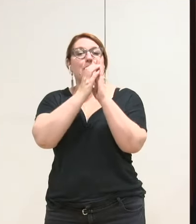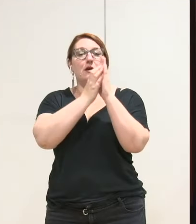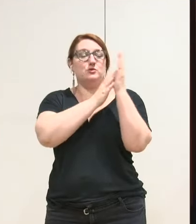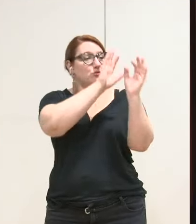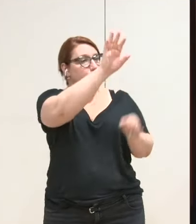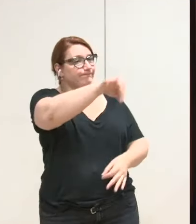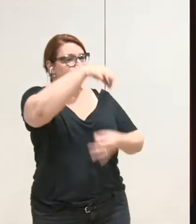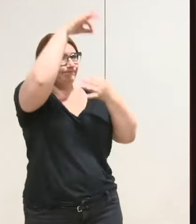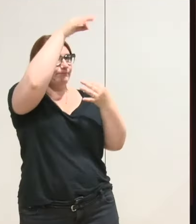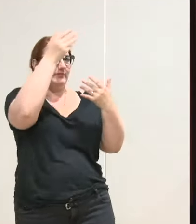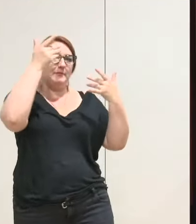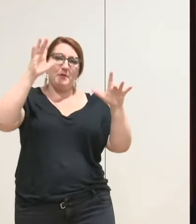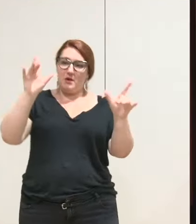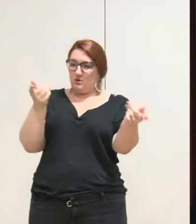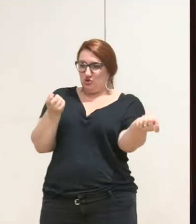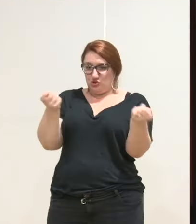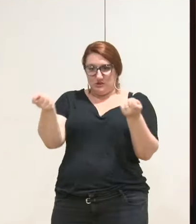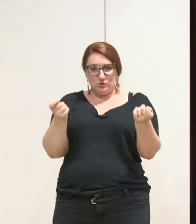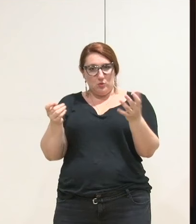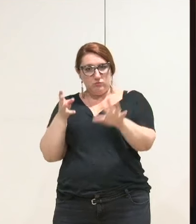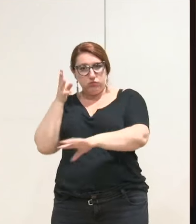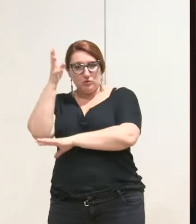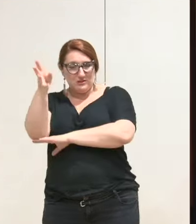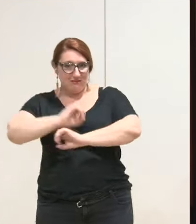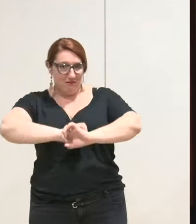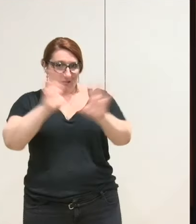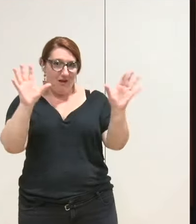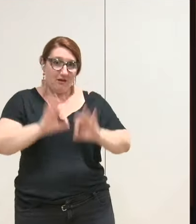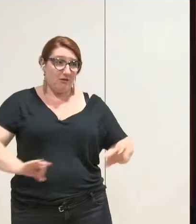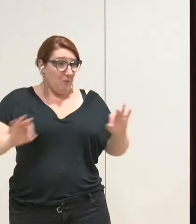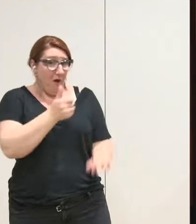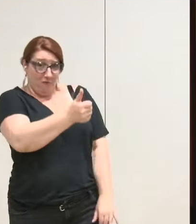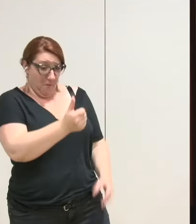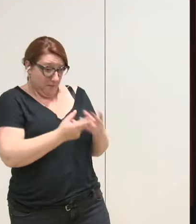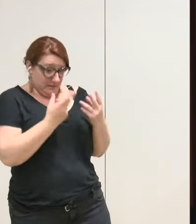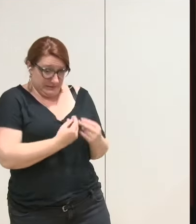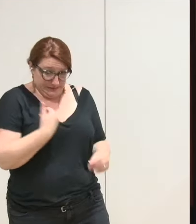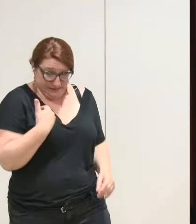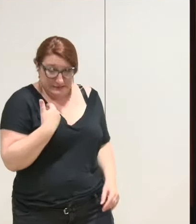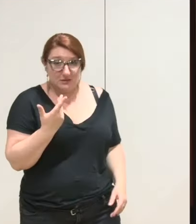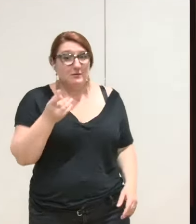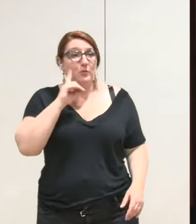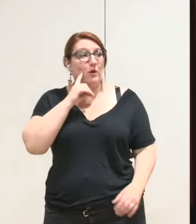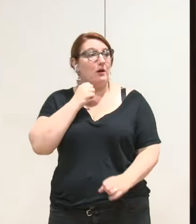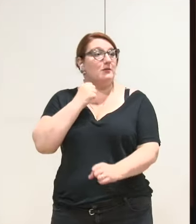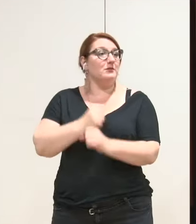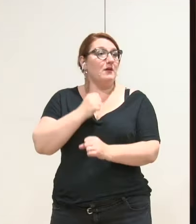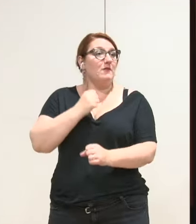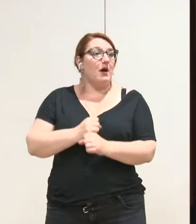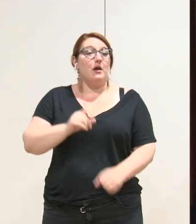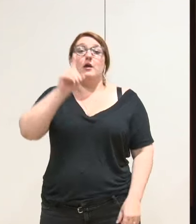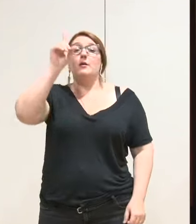projet de gestion claire vous venez de l'expliciter très clairement puisque finalement ce travail là débutera à la rentrée